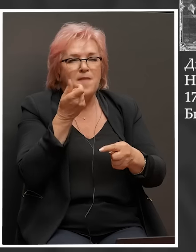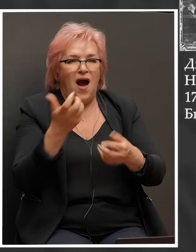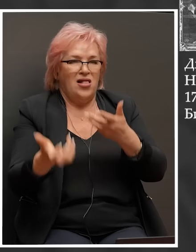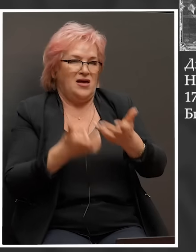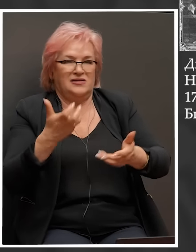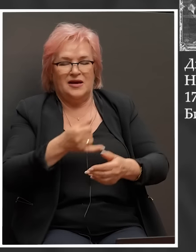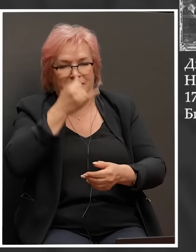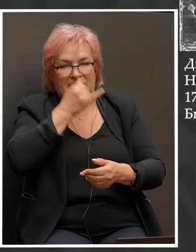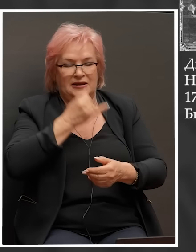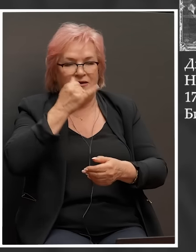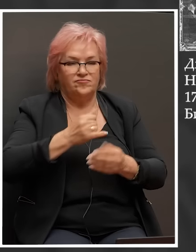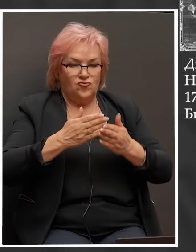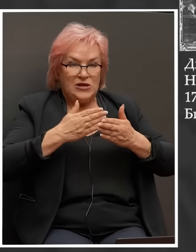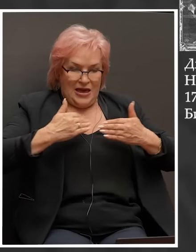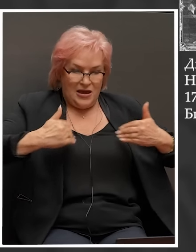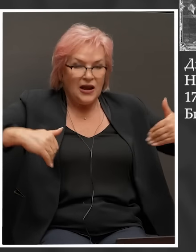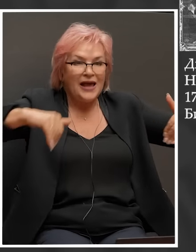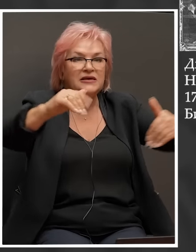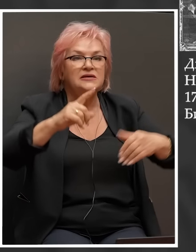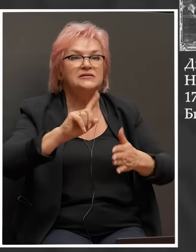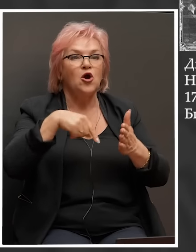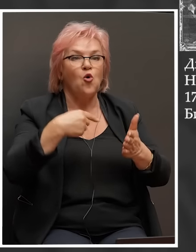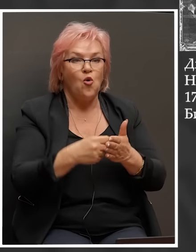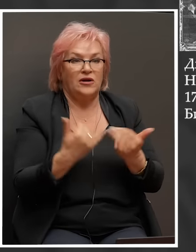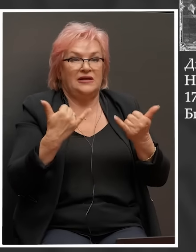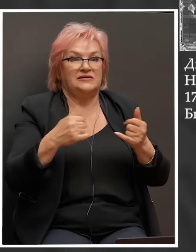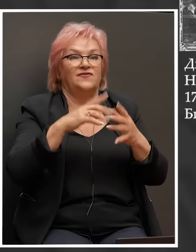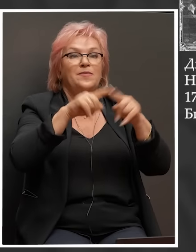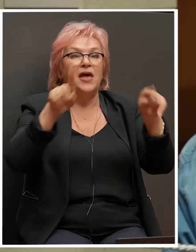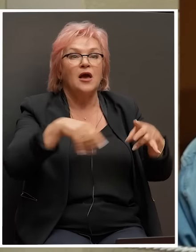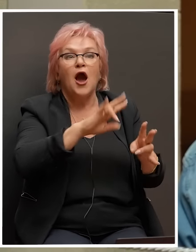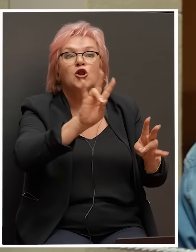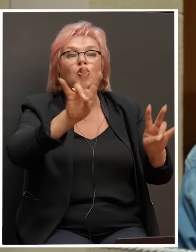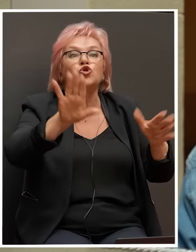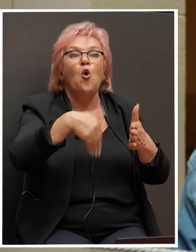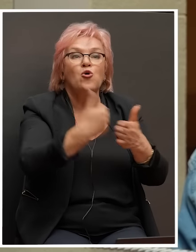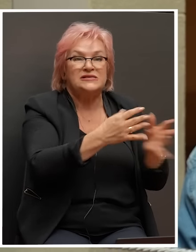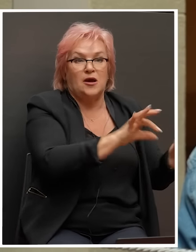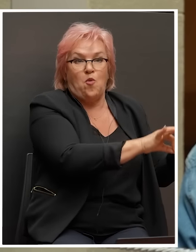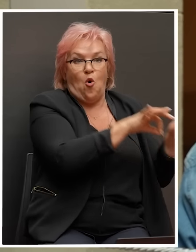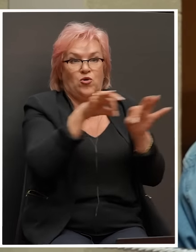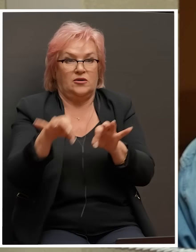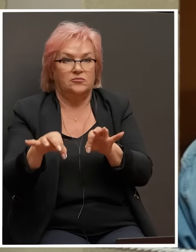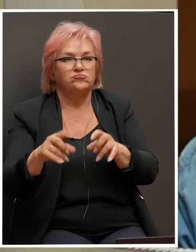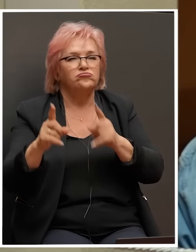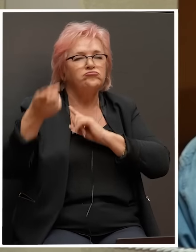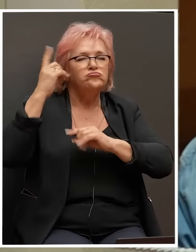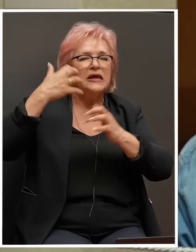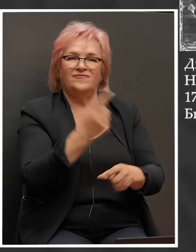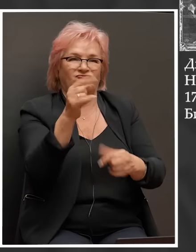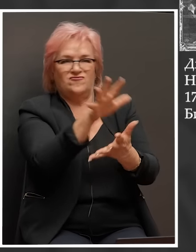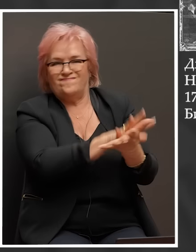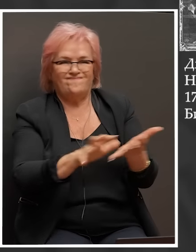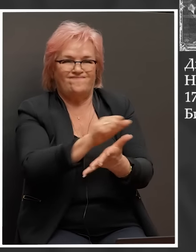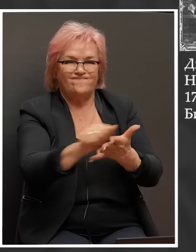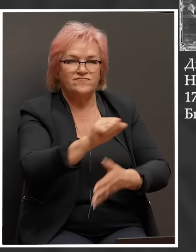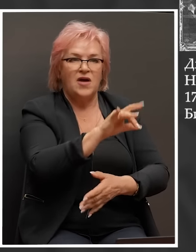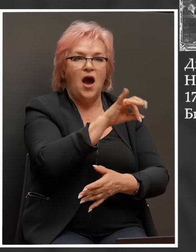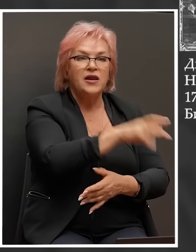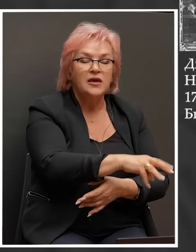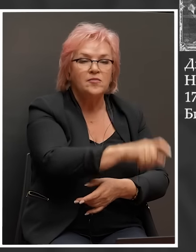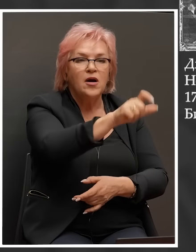частично. То есть границы античного города читаются на современной карте до сих пор. В эпоху Средневековья Рим пал, и